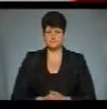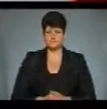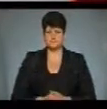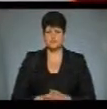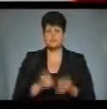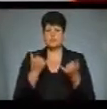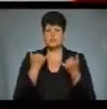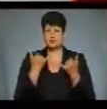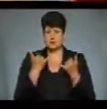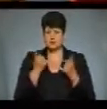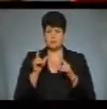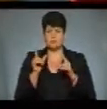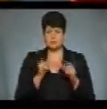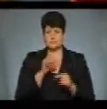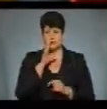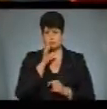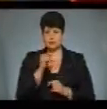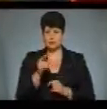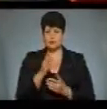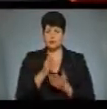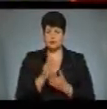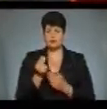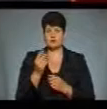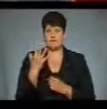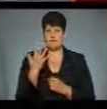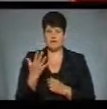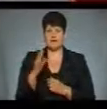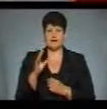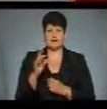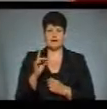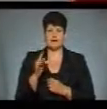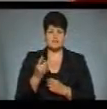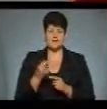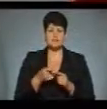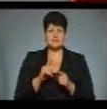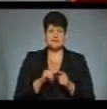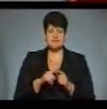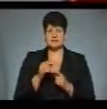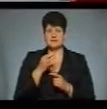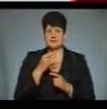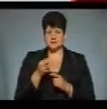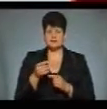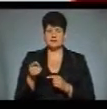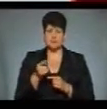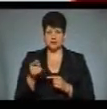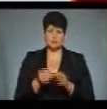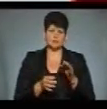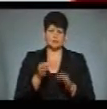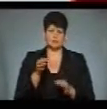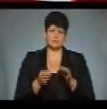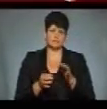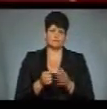Відсьогодні проїзд у маршрутках Тернополя має коштувати 5 гривень. Таке рішення ухвалив Тернопільський окружний адміністративний